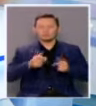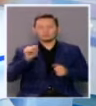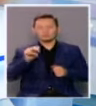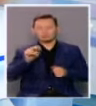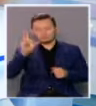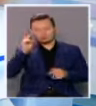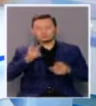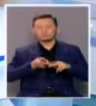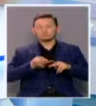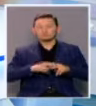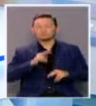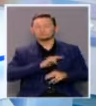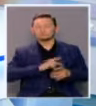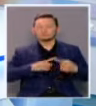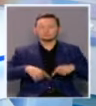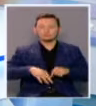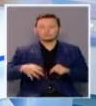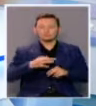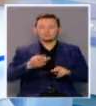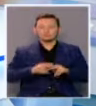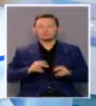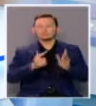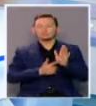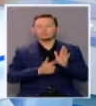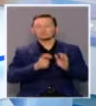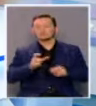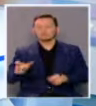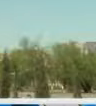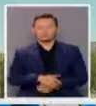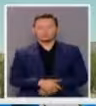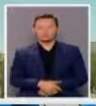месяца. Сейчас в благоустройстве областного центра задействовано 70 человек.